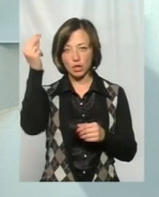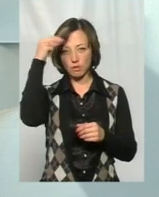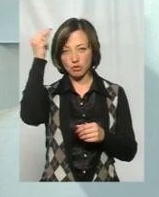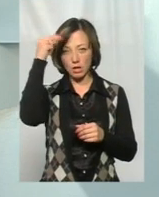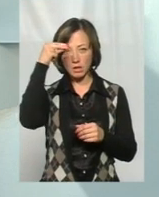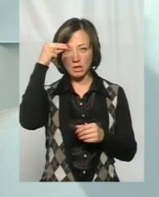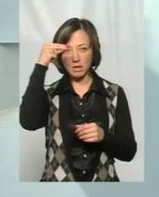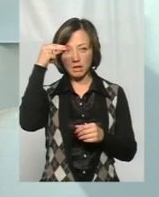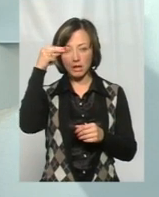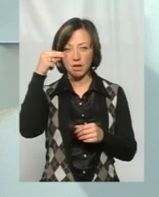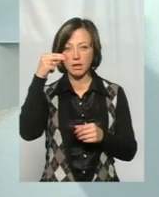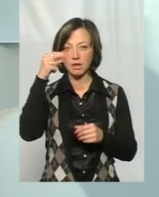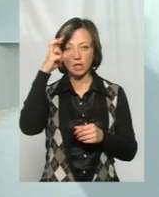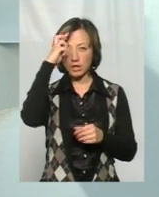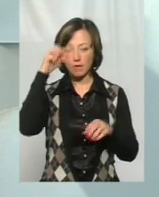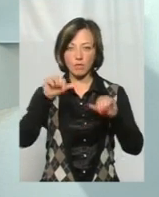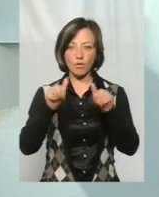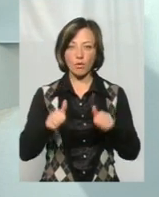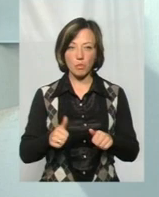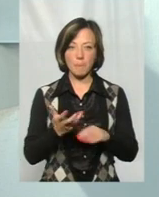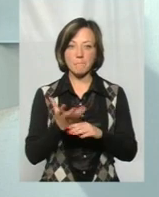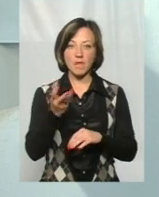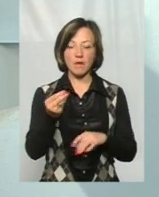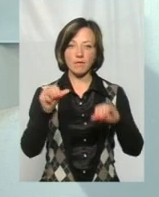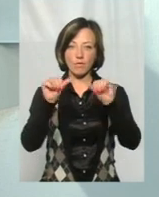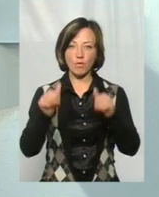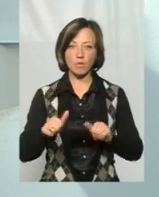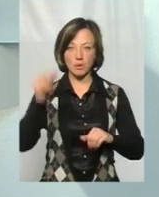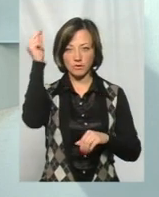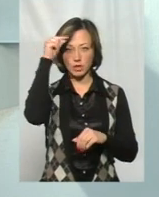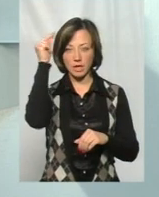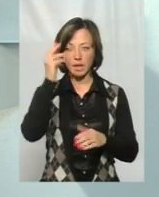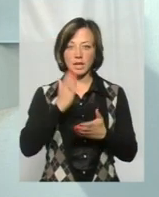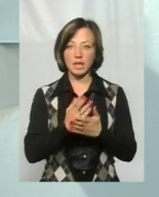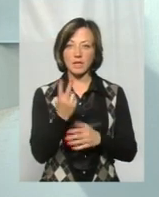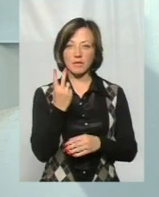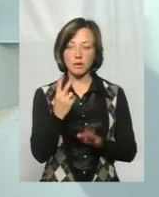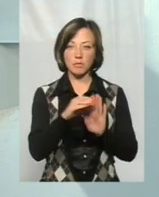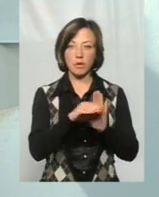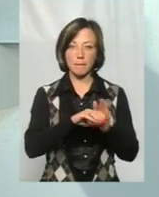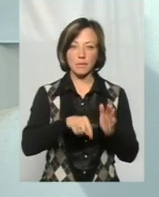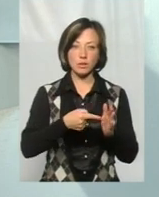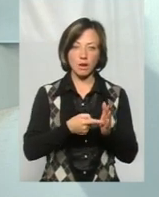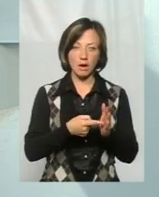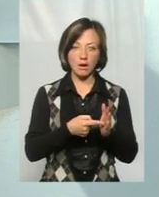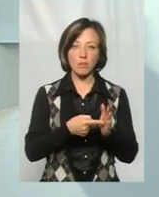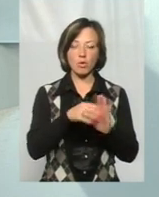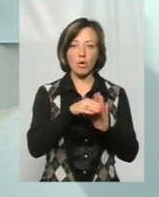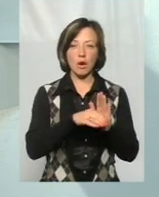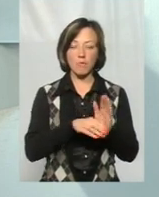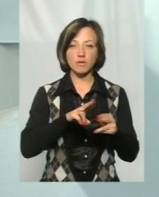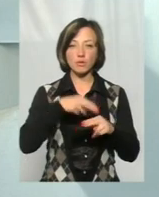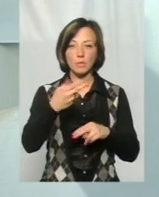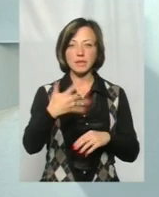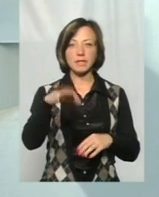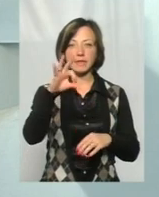навчання не на державній формі навчання, а на платній формі навчання. Тобто є дві програми. Є міська програма, яка